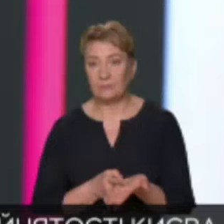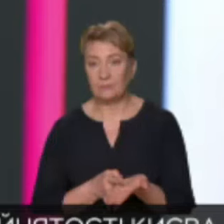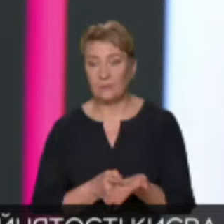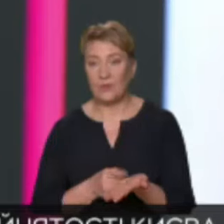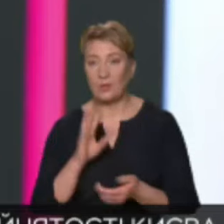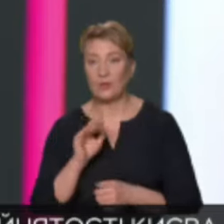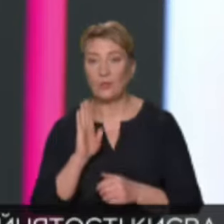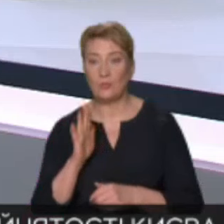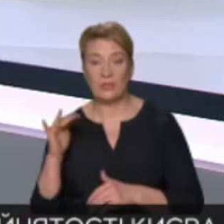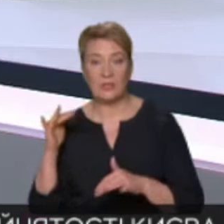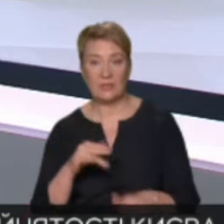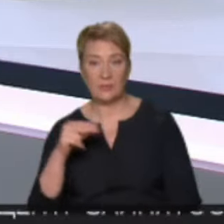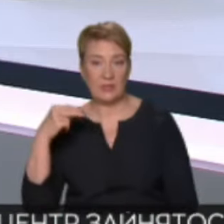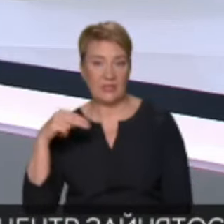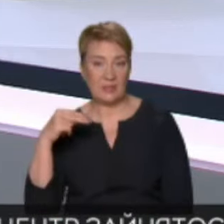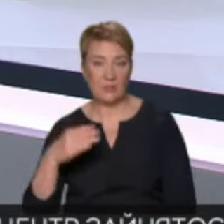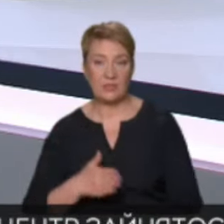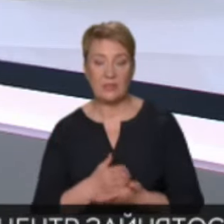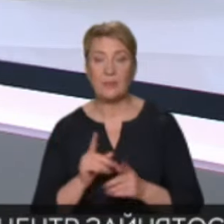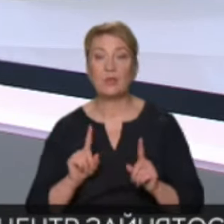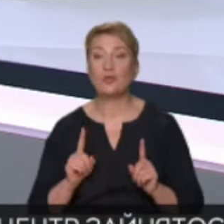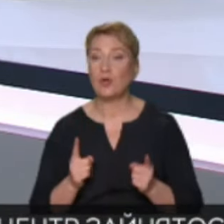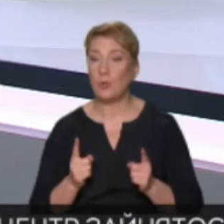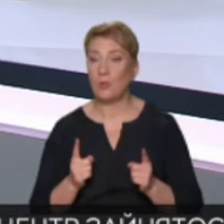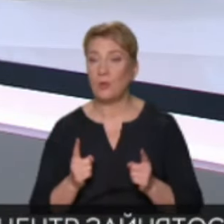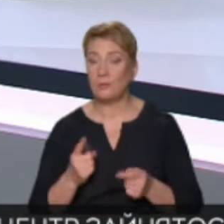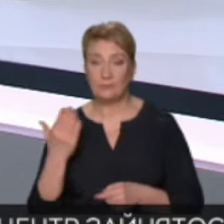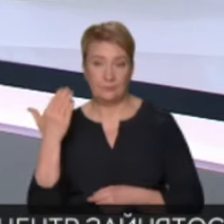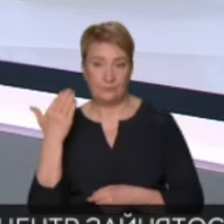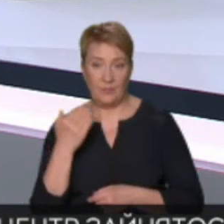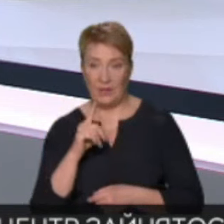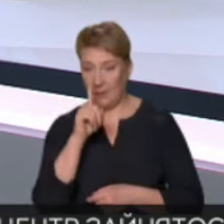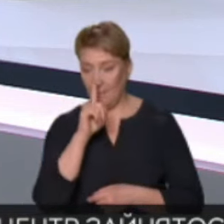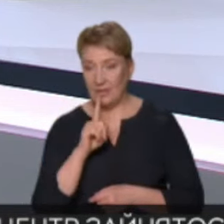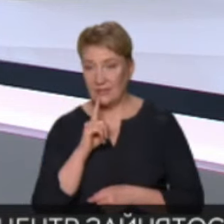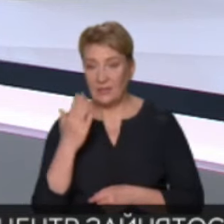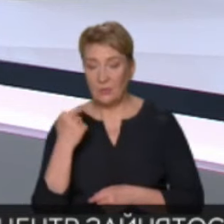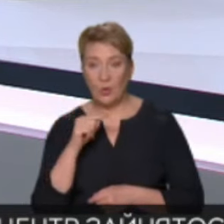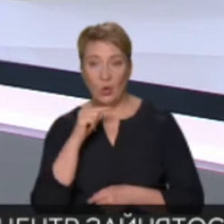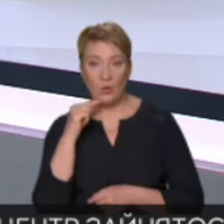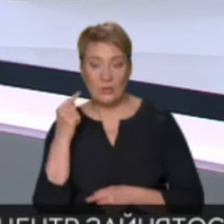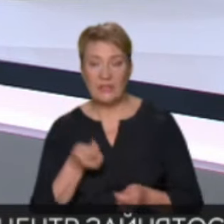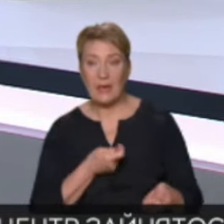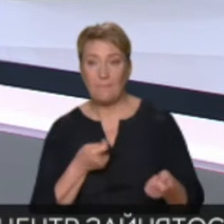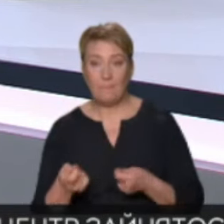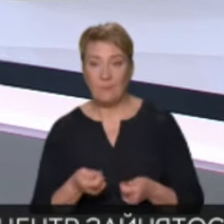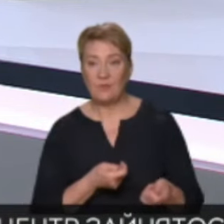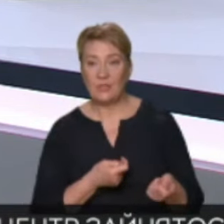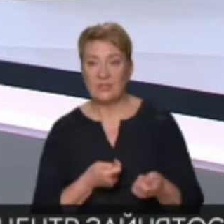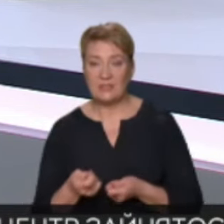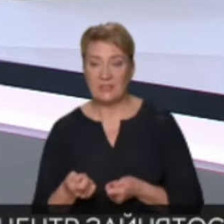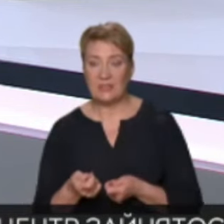Чи буде наступ на запорізькому напрямку? Чому? Тому що буквально півтора місяці тому росіяни возили